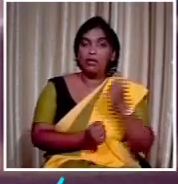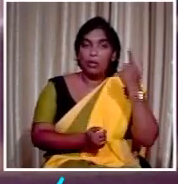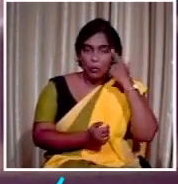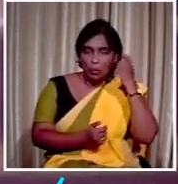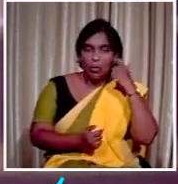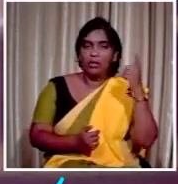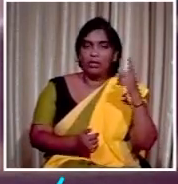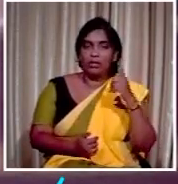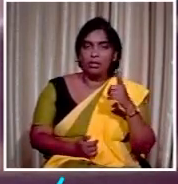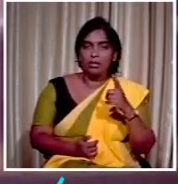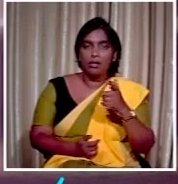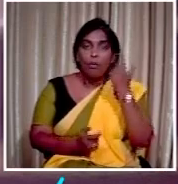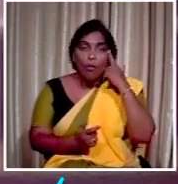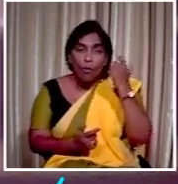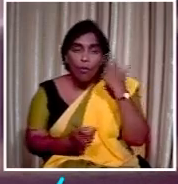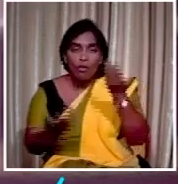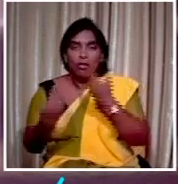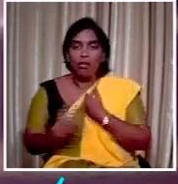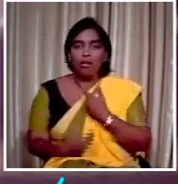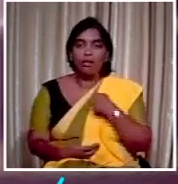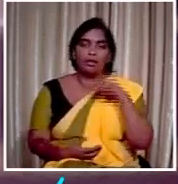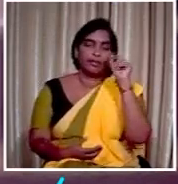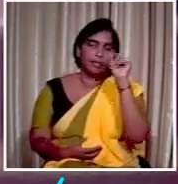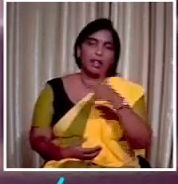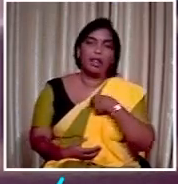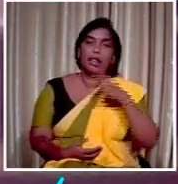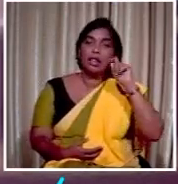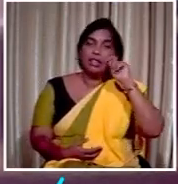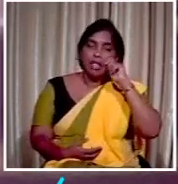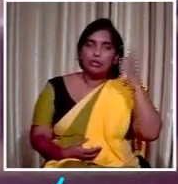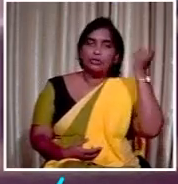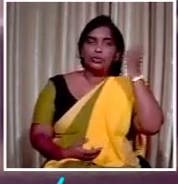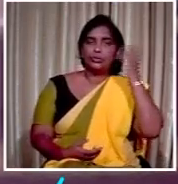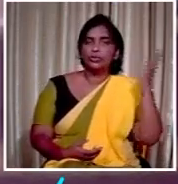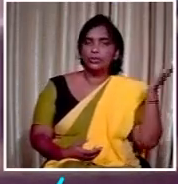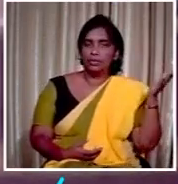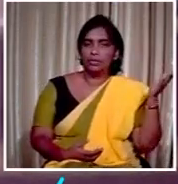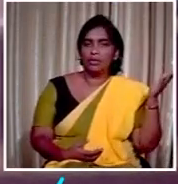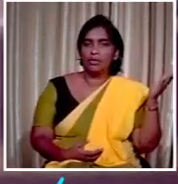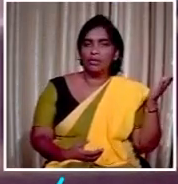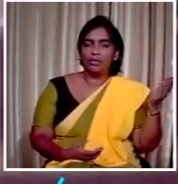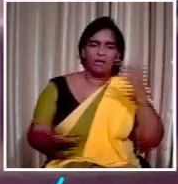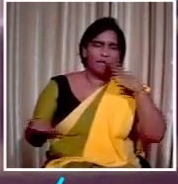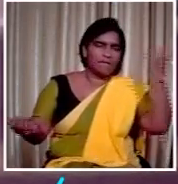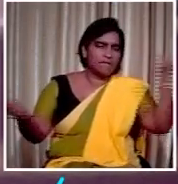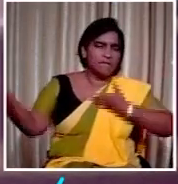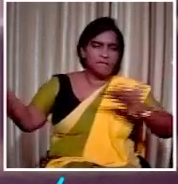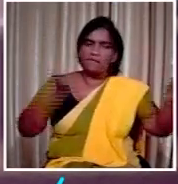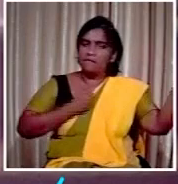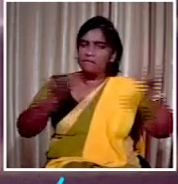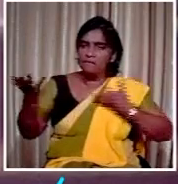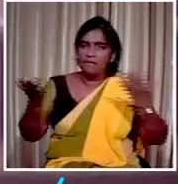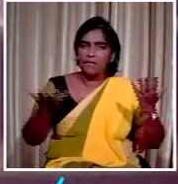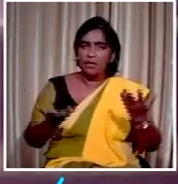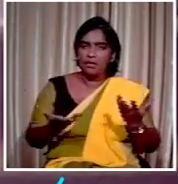क्यूवा कोम दुव मंकुआ मगे तात दिनाटिया गेल मेकट मट गहुआ गहिला वट कर